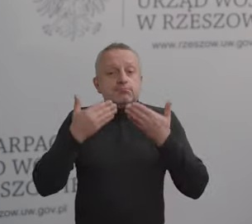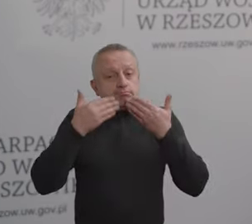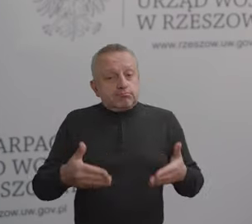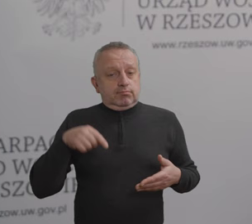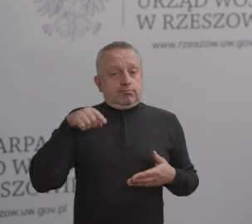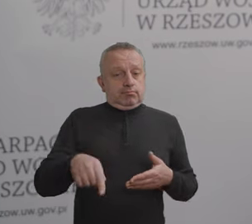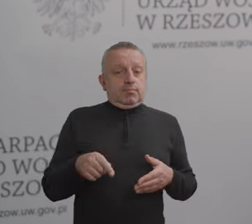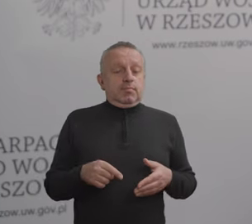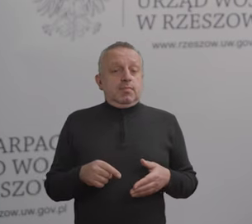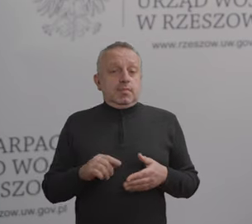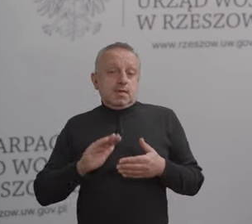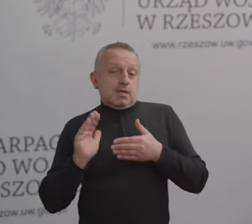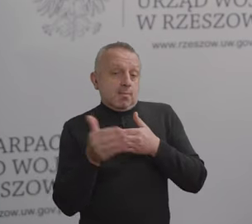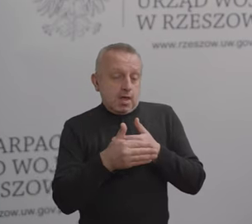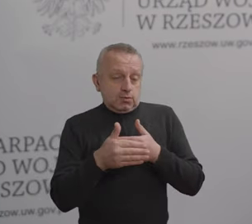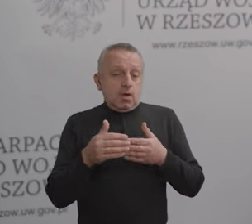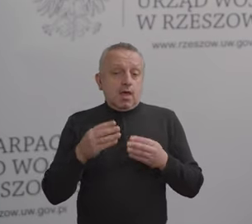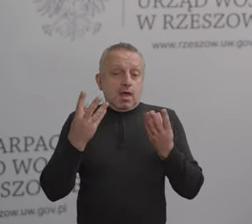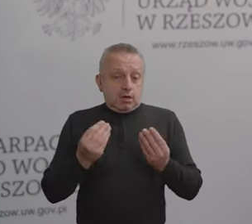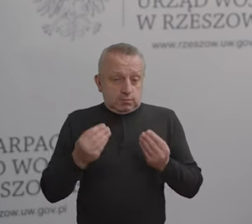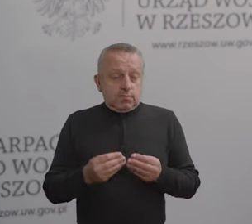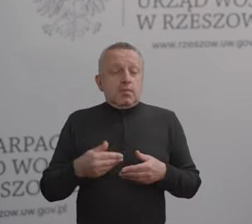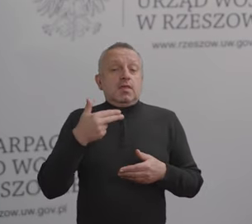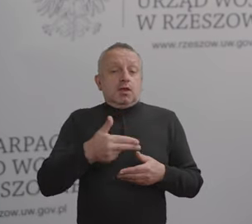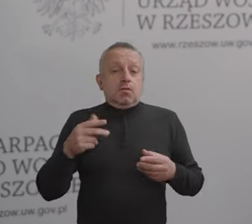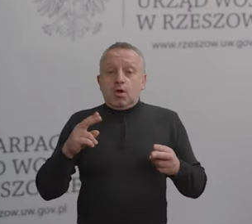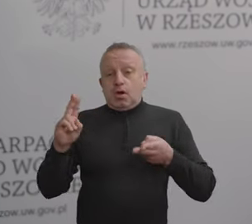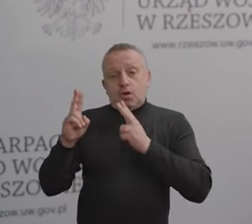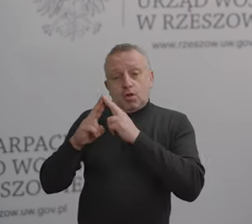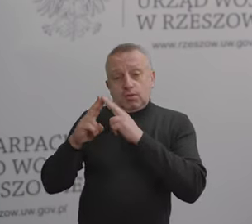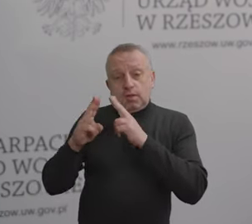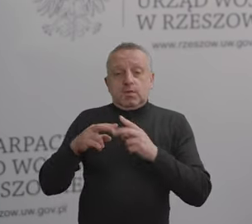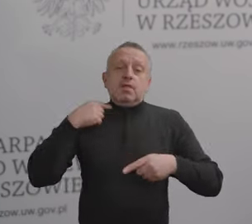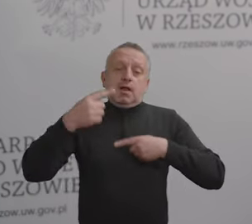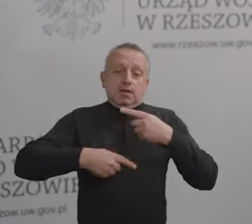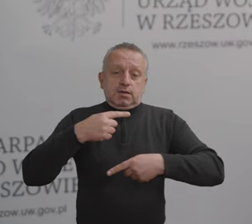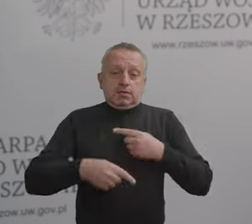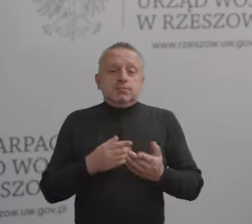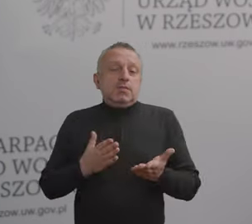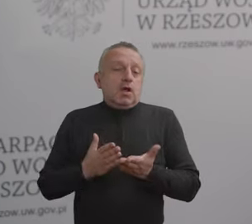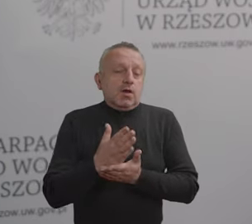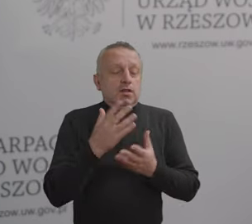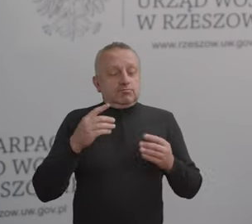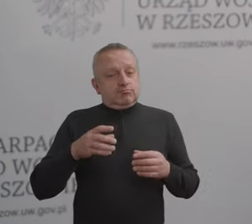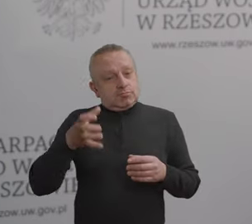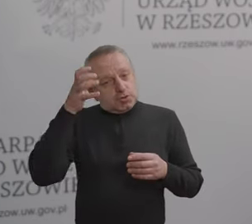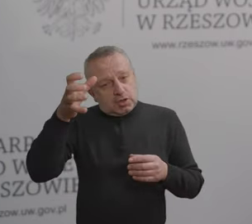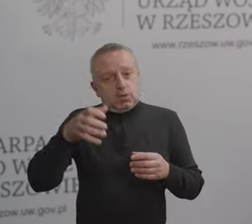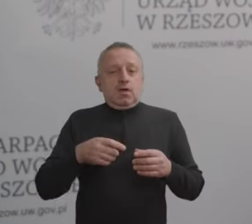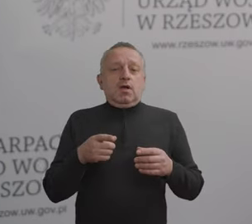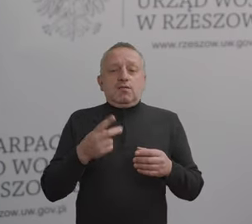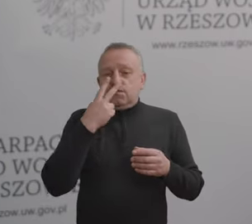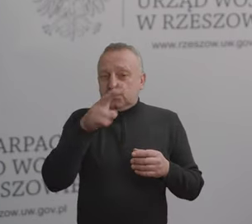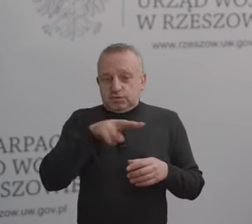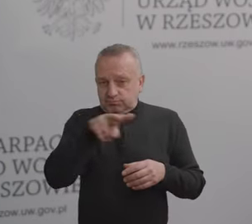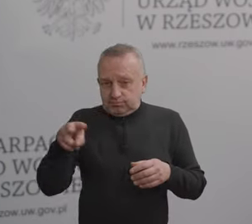Dzięki odpowiedniemu zapleczu ekonomicznemu, międzynarodowym kontaktom oraz tradycjom kreowania i kształtowania życia